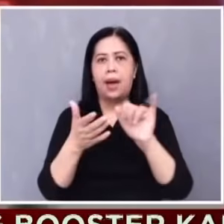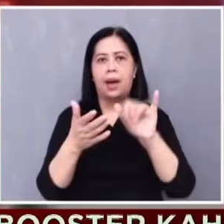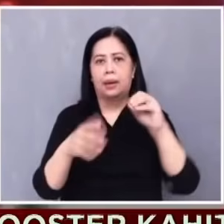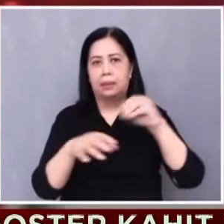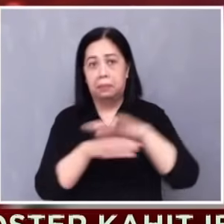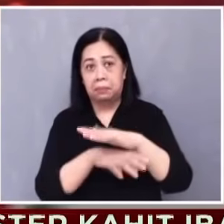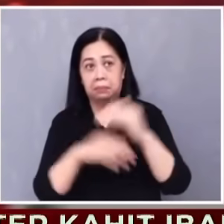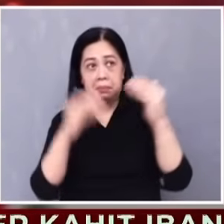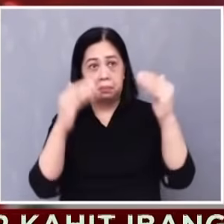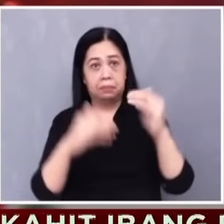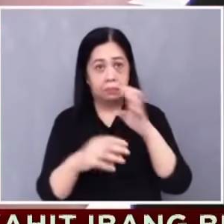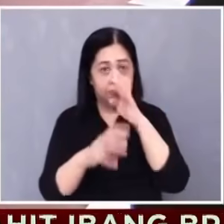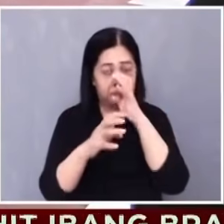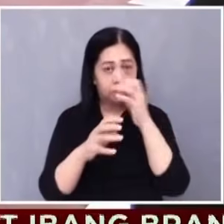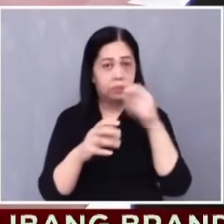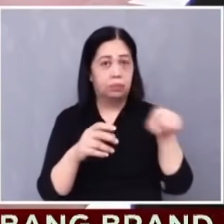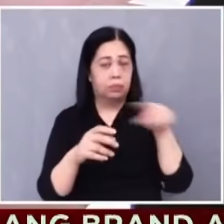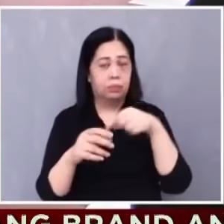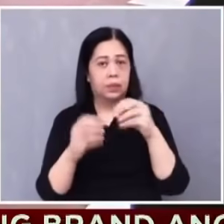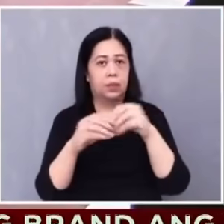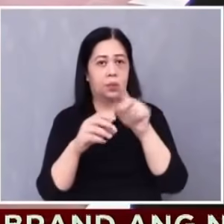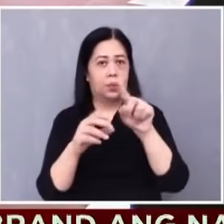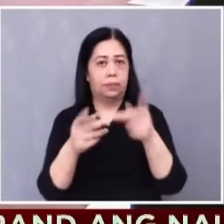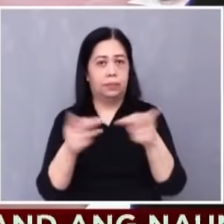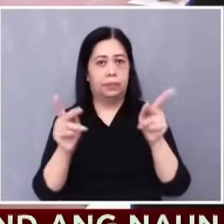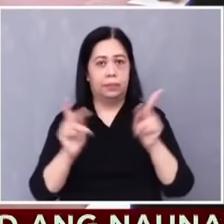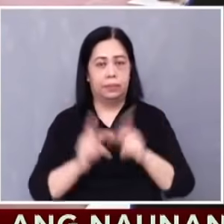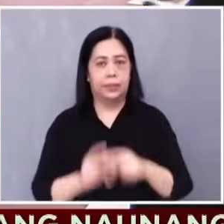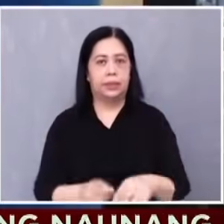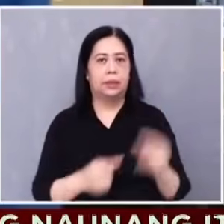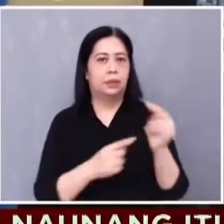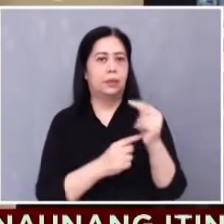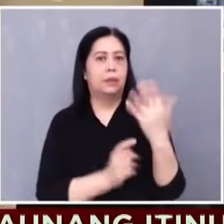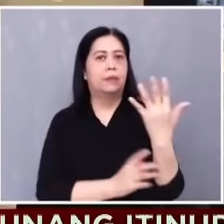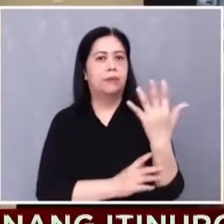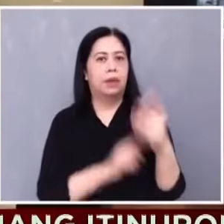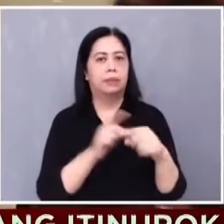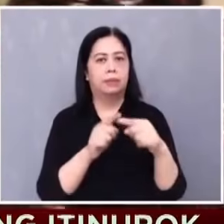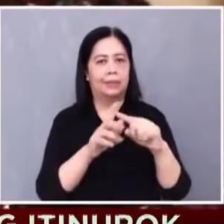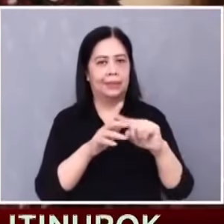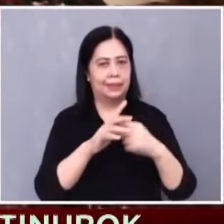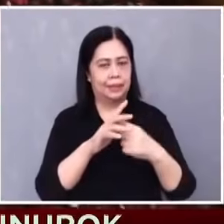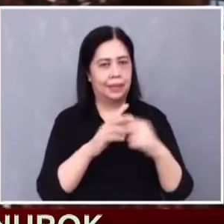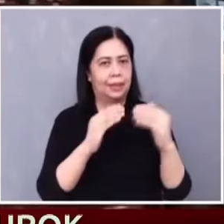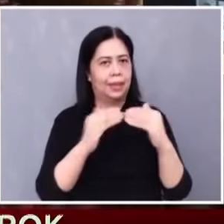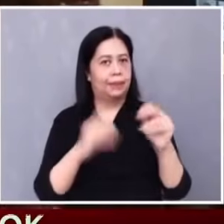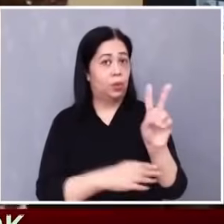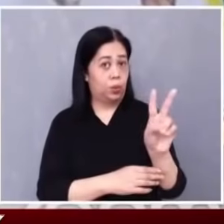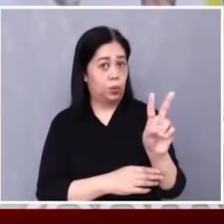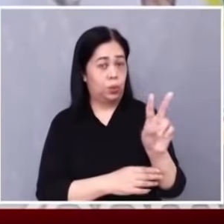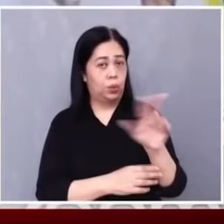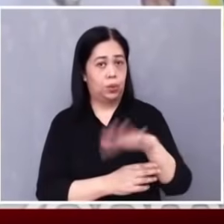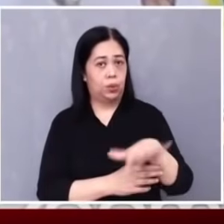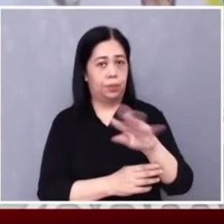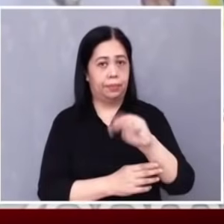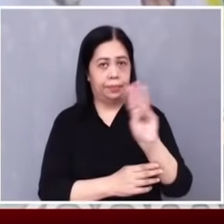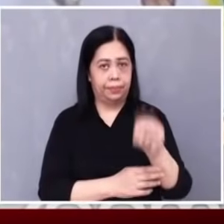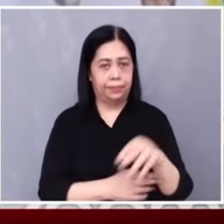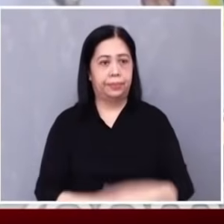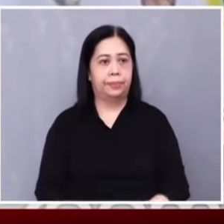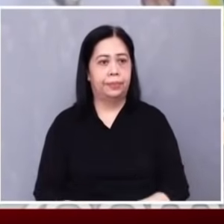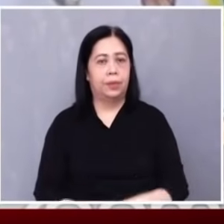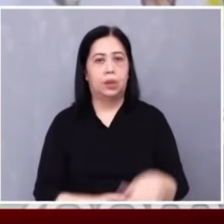o paghihigpit sa isang lugar. November 5, nagsimula ang Alert Level 2 sa Metro Manila. Mobility